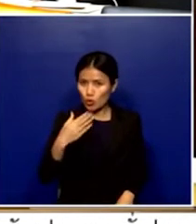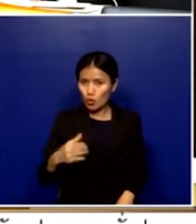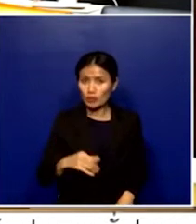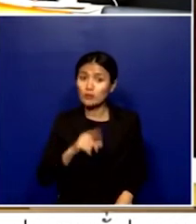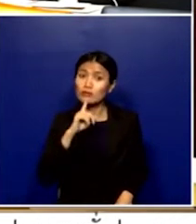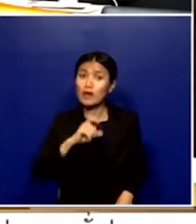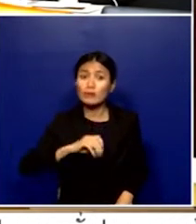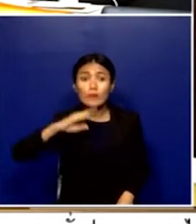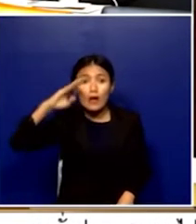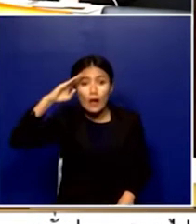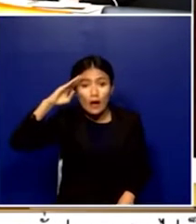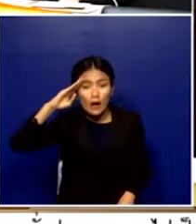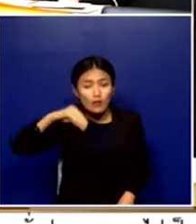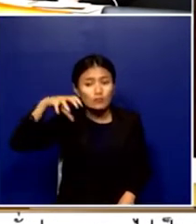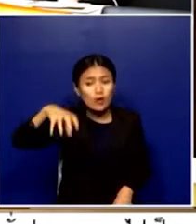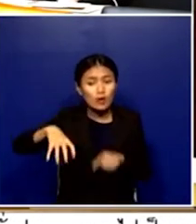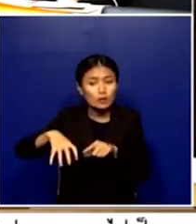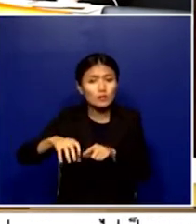ท่านประทาน